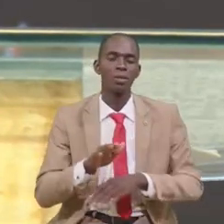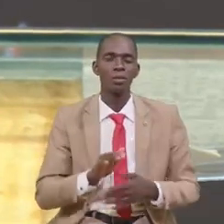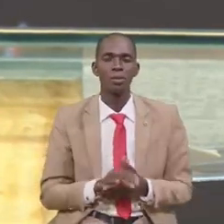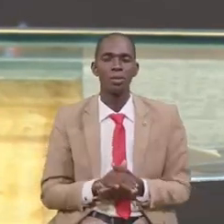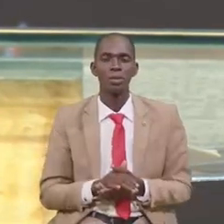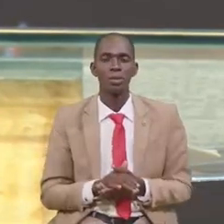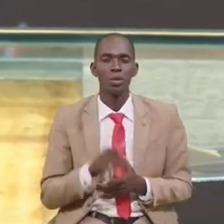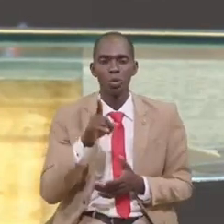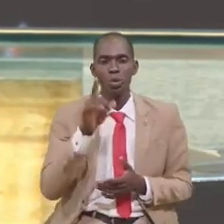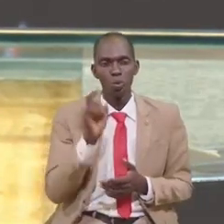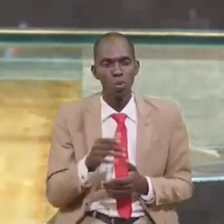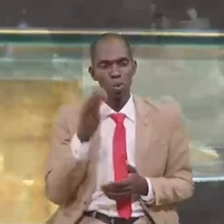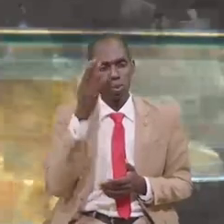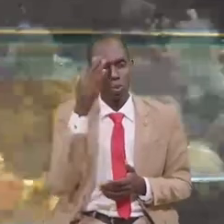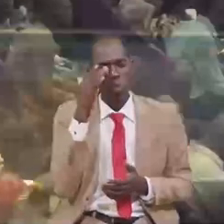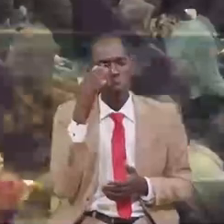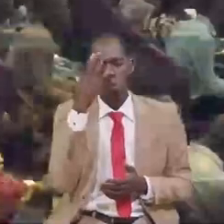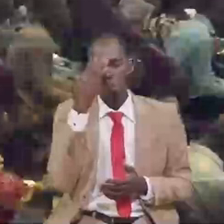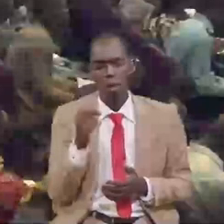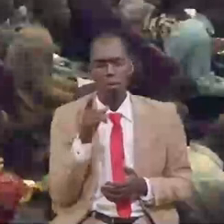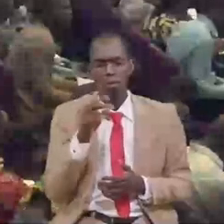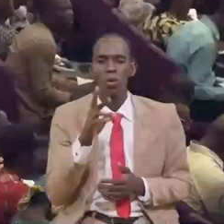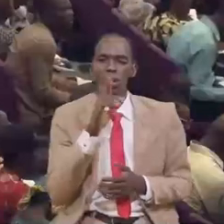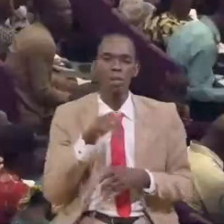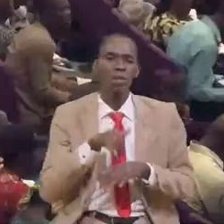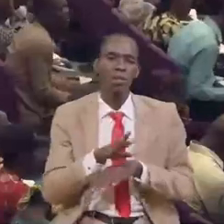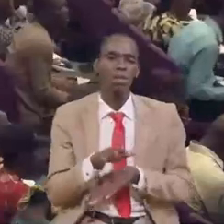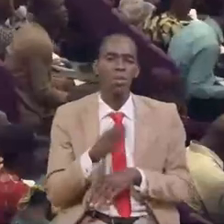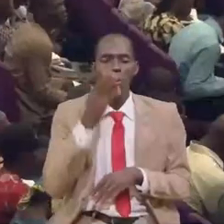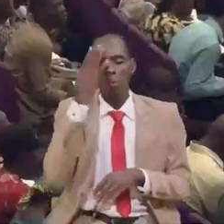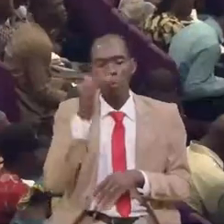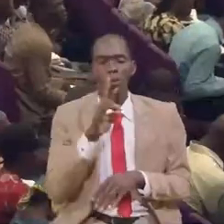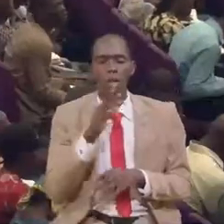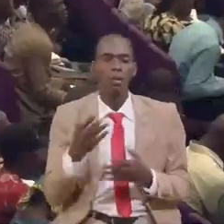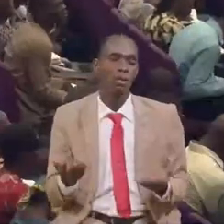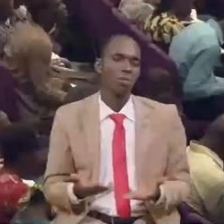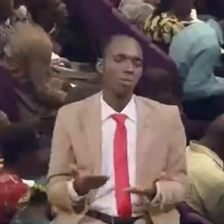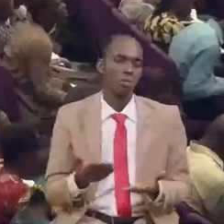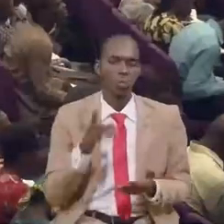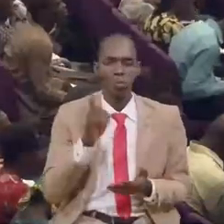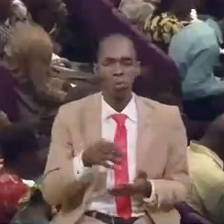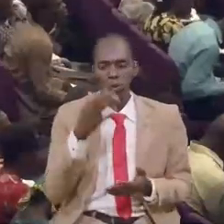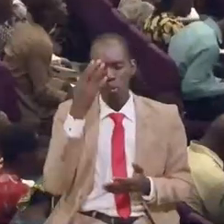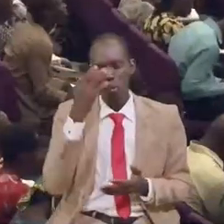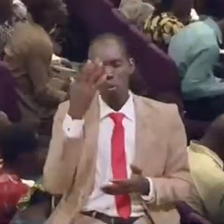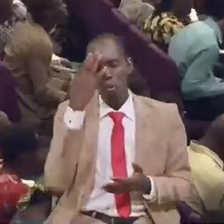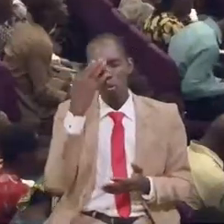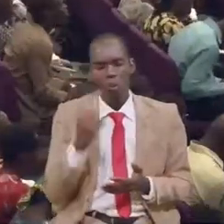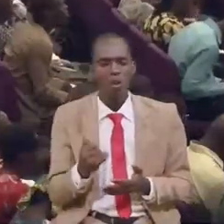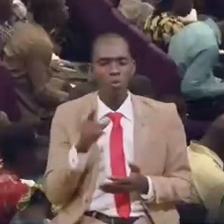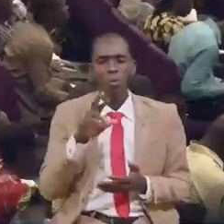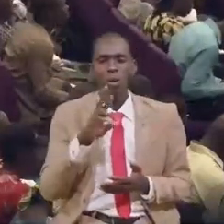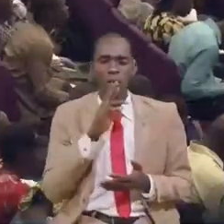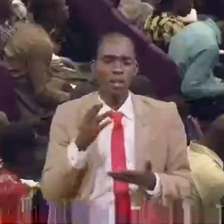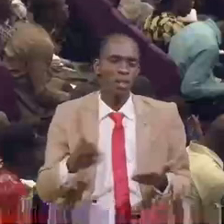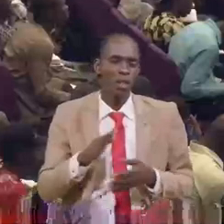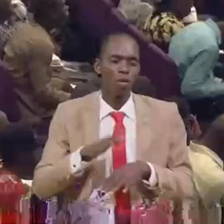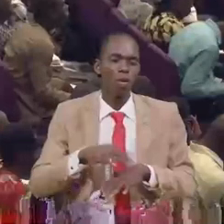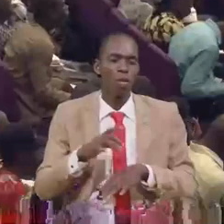devez savoir le pourquoi vous êtes envoyé, pourquoi vous êtes ici, pourquoi vous êtes ici sur terre. Je